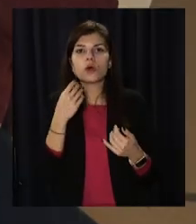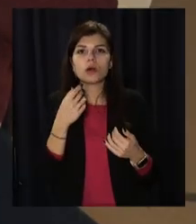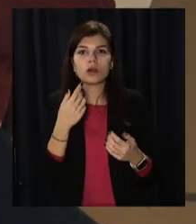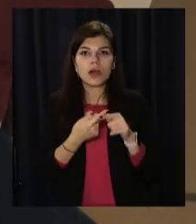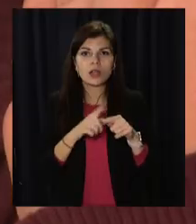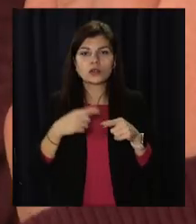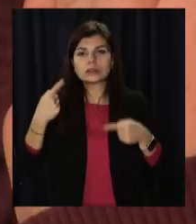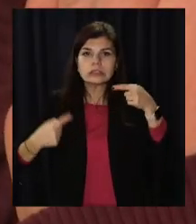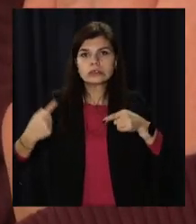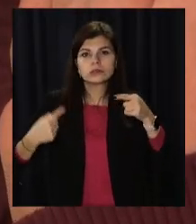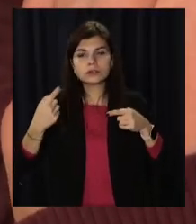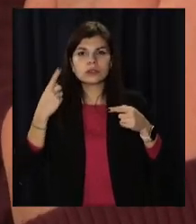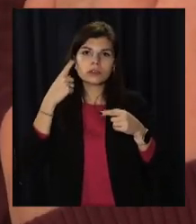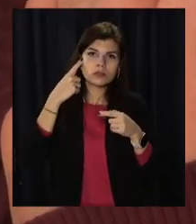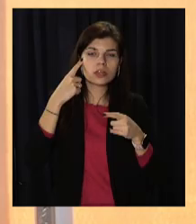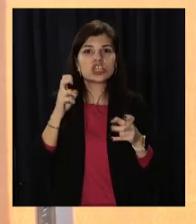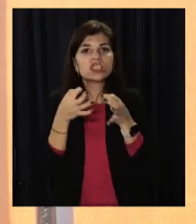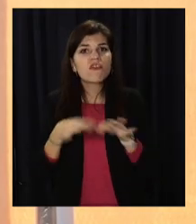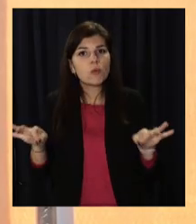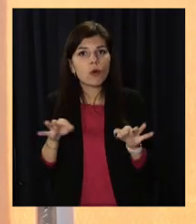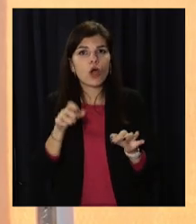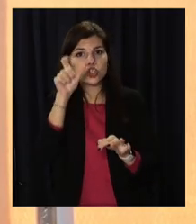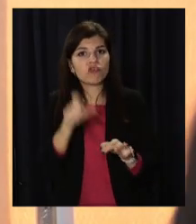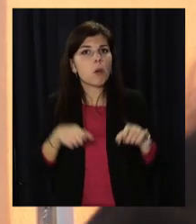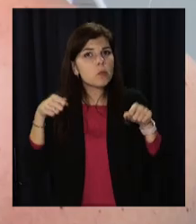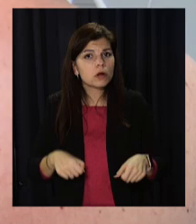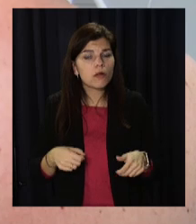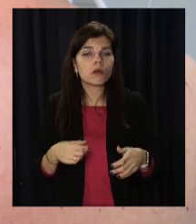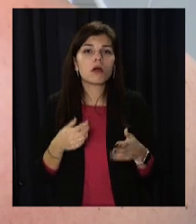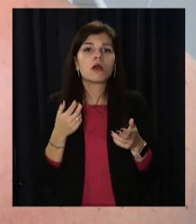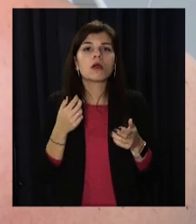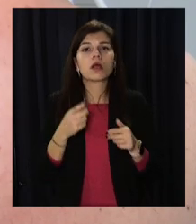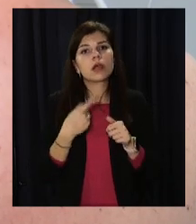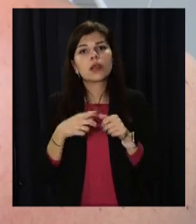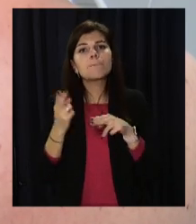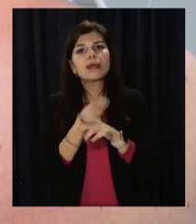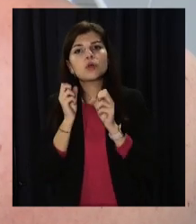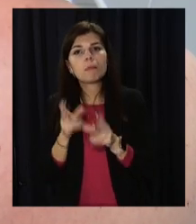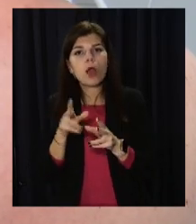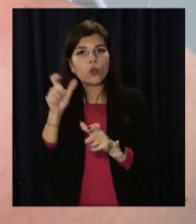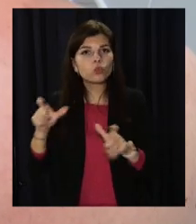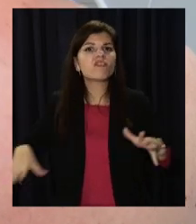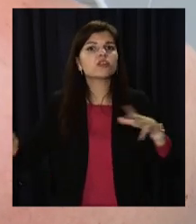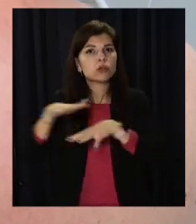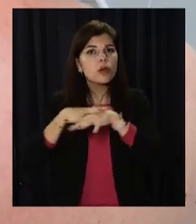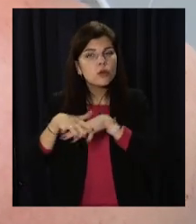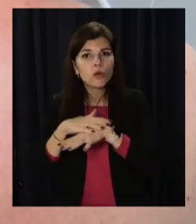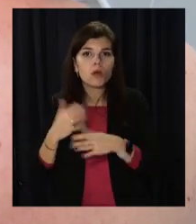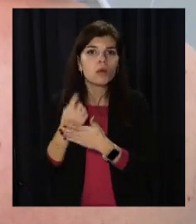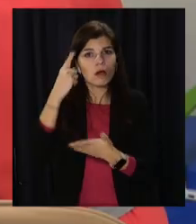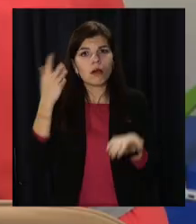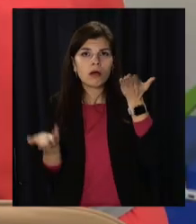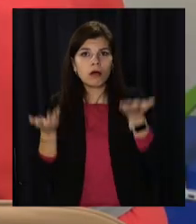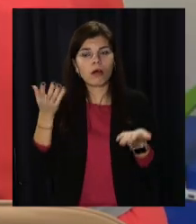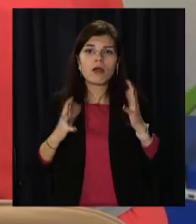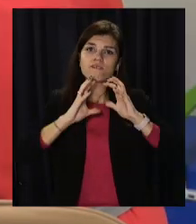цю дискусію як з точки зору свободи окремої людини, так і переваг для безпеки всього населення – і окремої країни, і